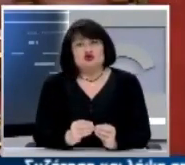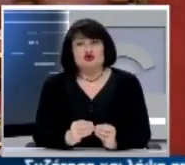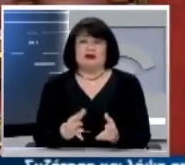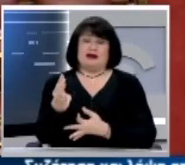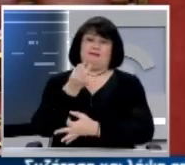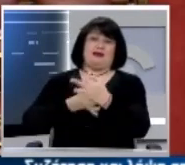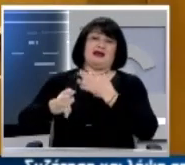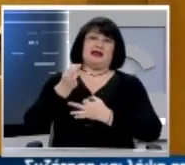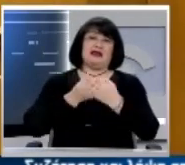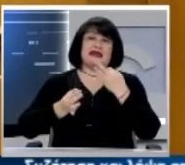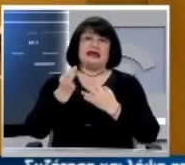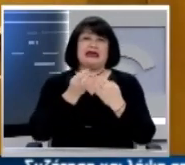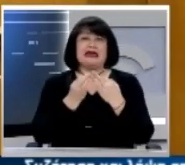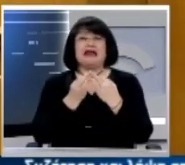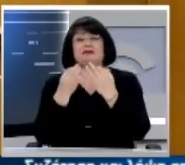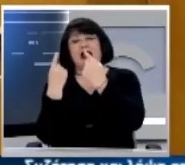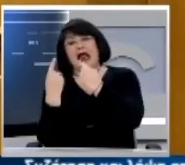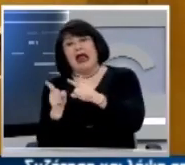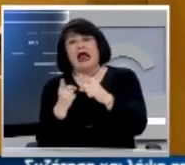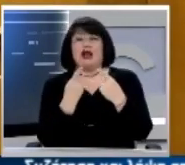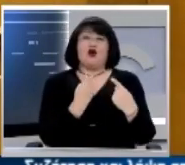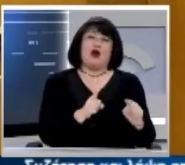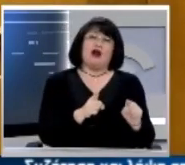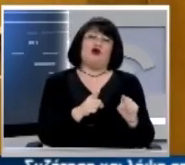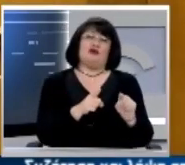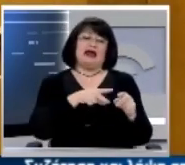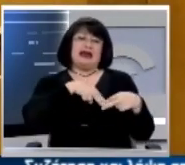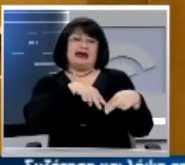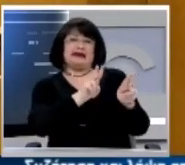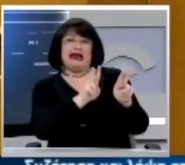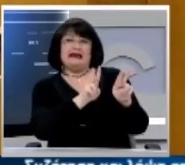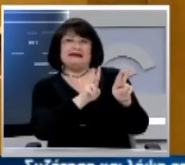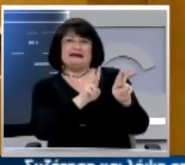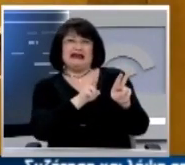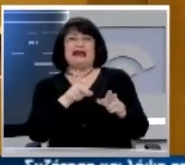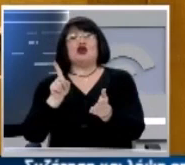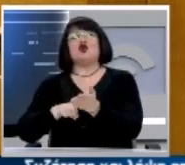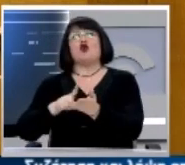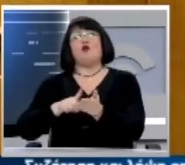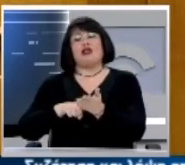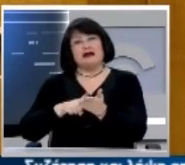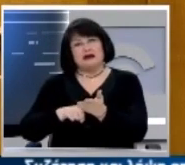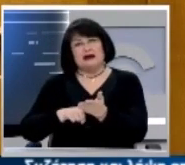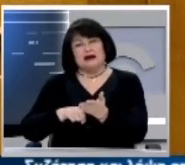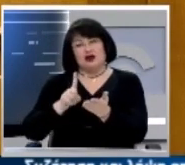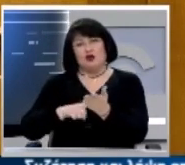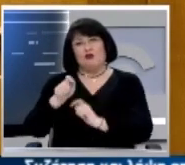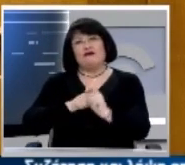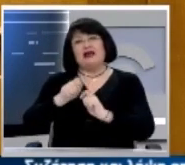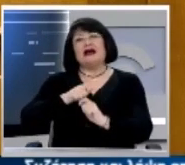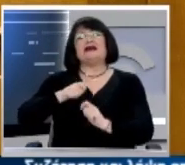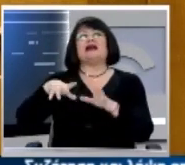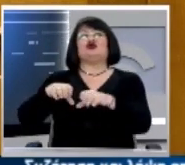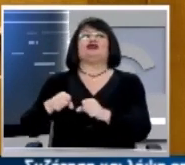επιχείρημα περί του διαχωρισμού μεταξύ εκτελεστικής και νομοθετικής εξουσίας. Να σας θυμίσω ότι οι